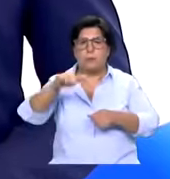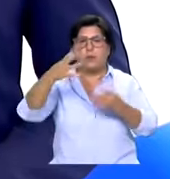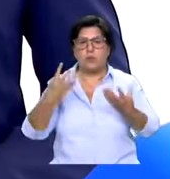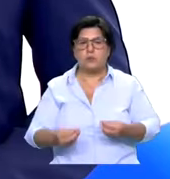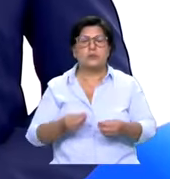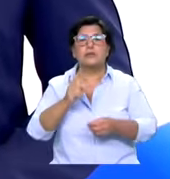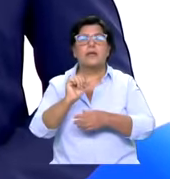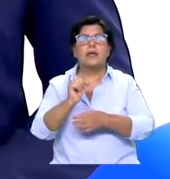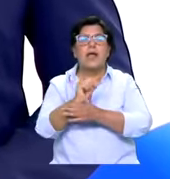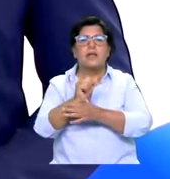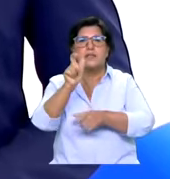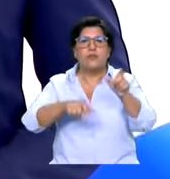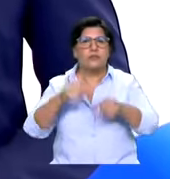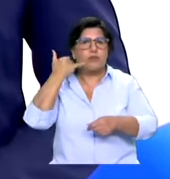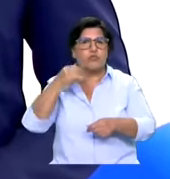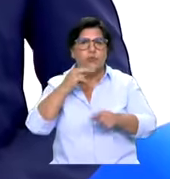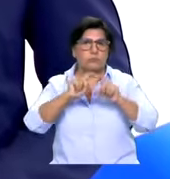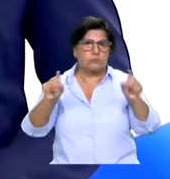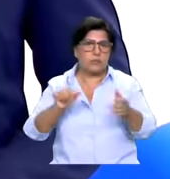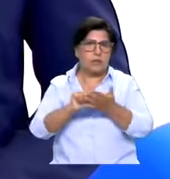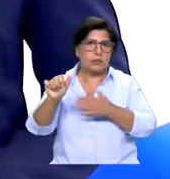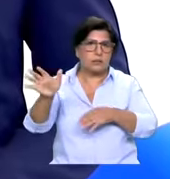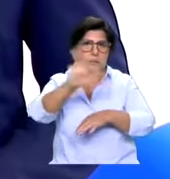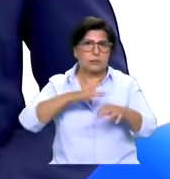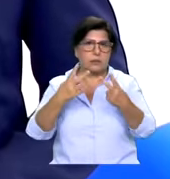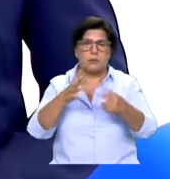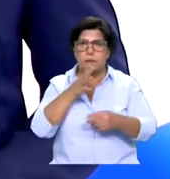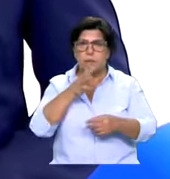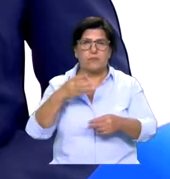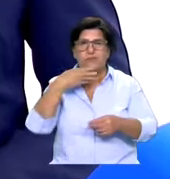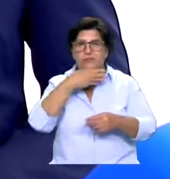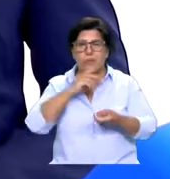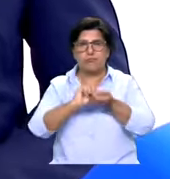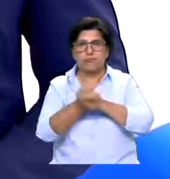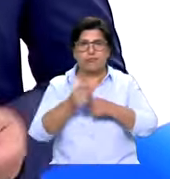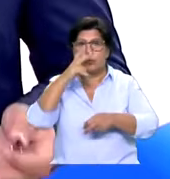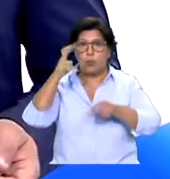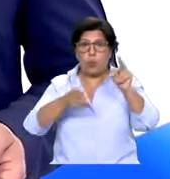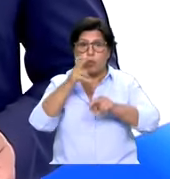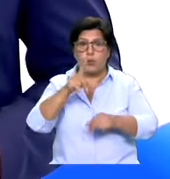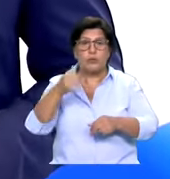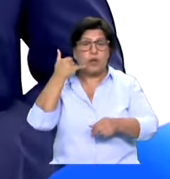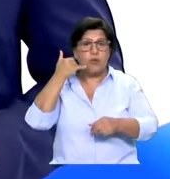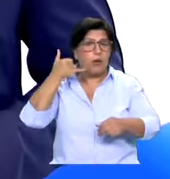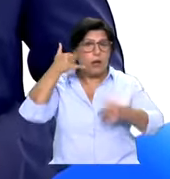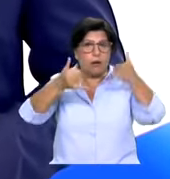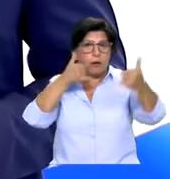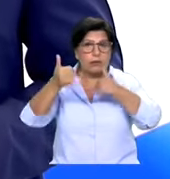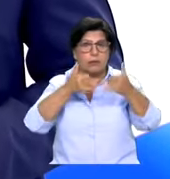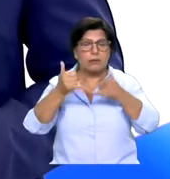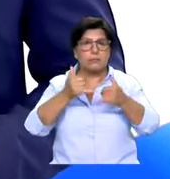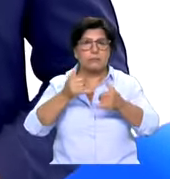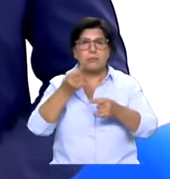Birçok esnafın telefon numarası artık herkes tarafından biliniyor. Bunu fırsata çeviren dolandırıcılarsa o telefonları arayarak yatırım